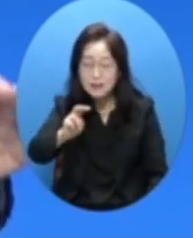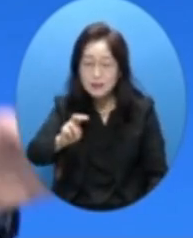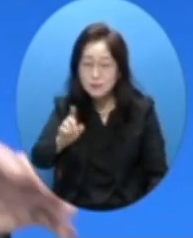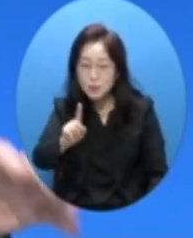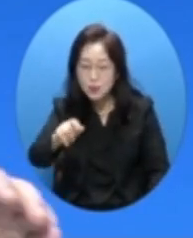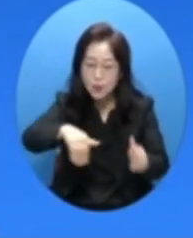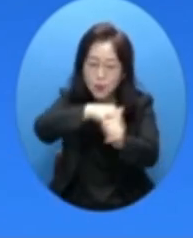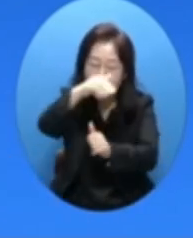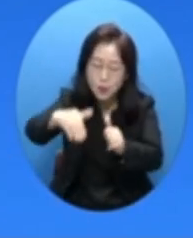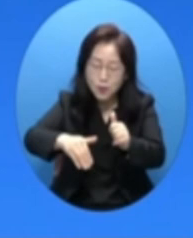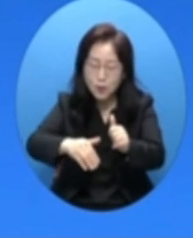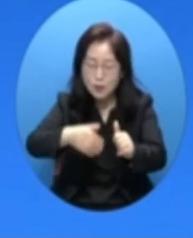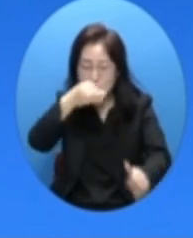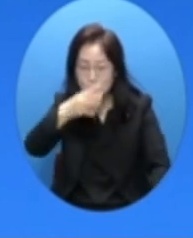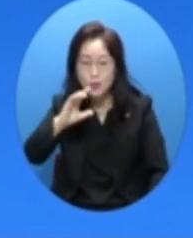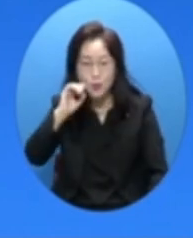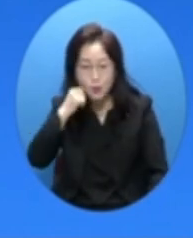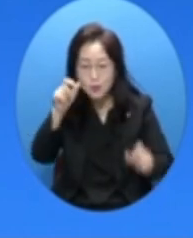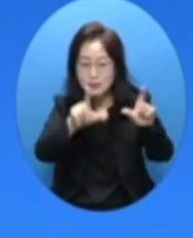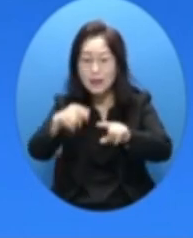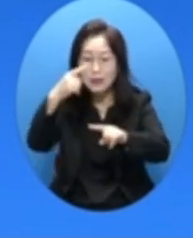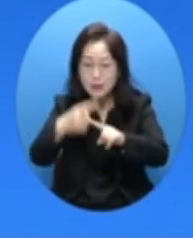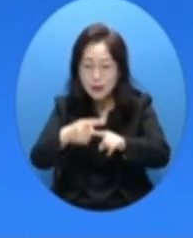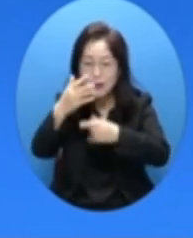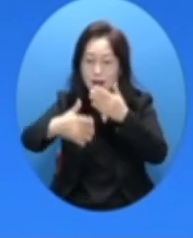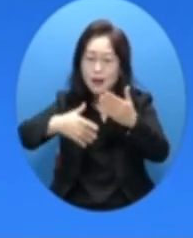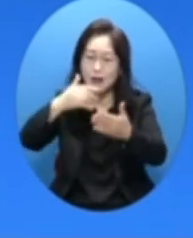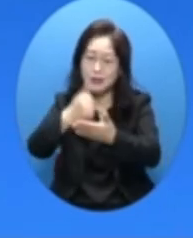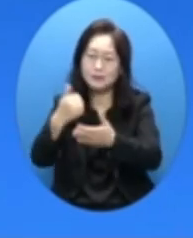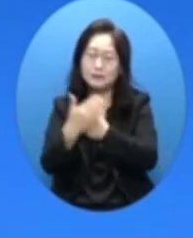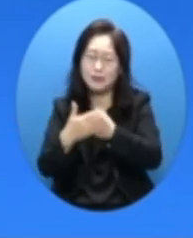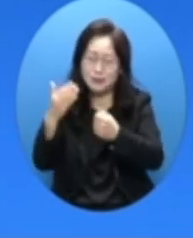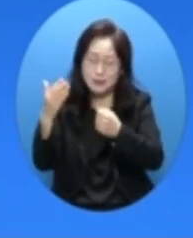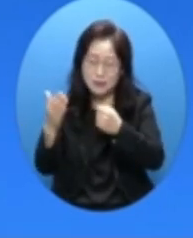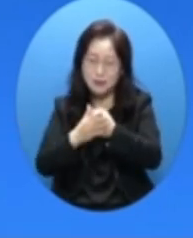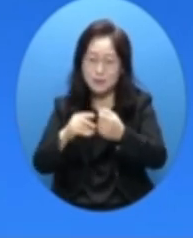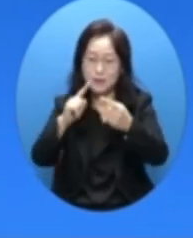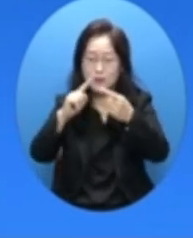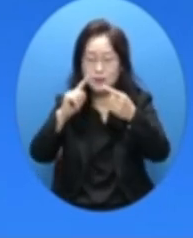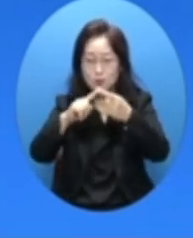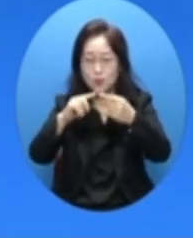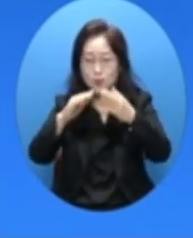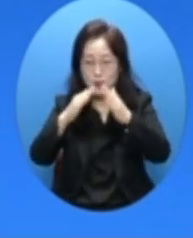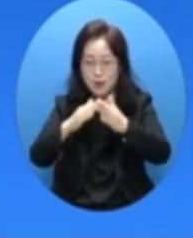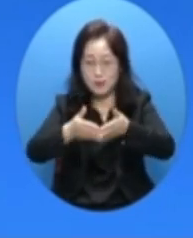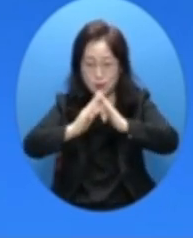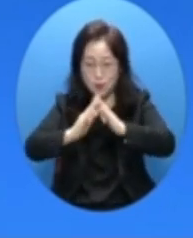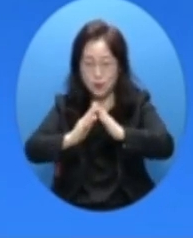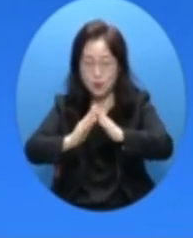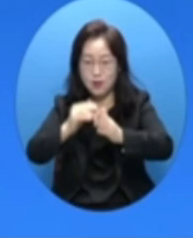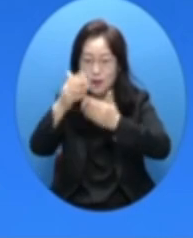힘들고 어려운 삶을 살다가 하나님의 가운데 교회를 지어 바친 우리 헤더도 모토 목사님이